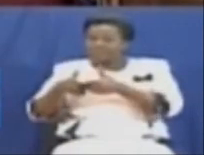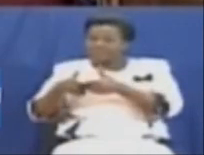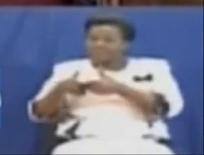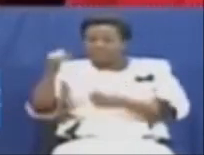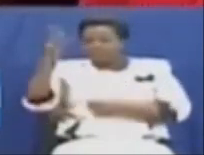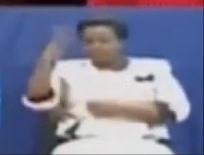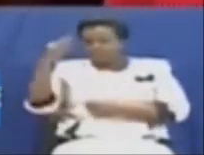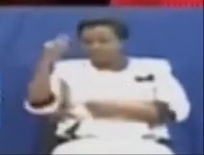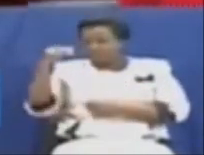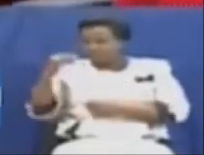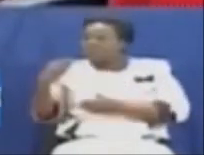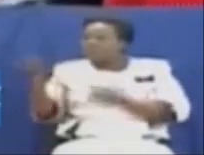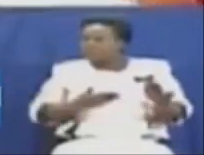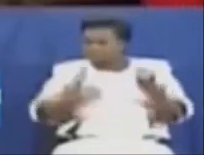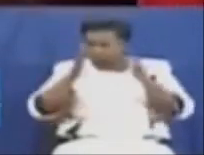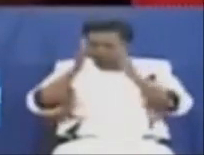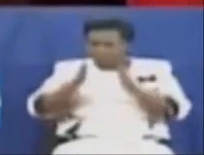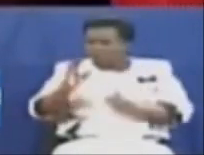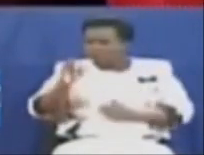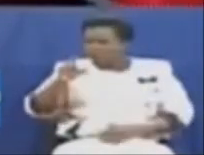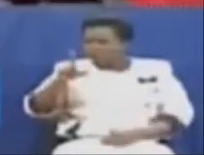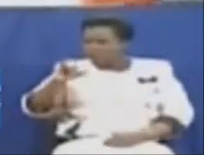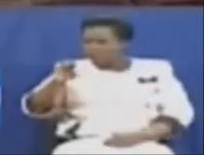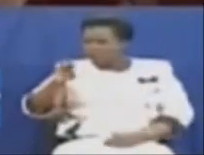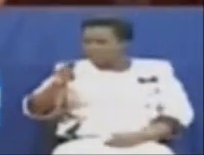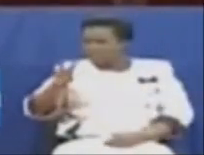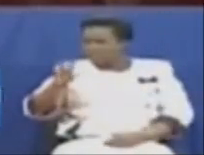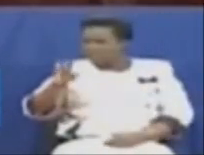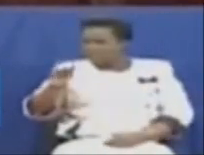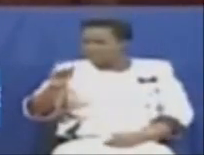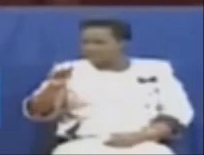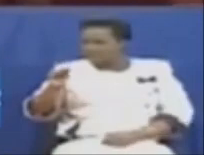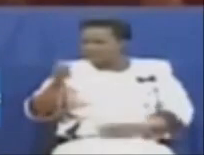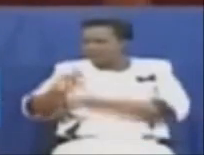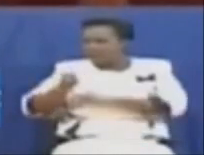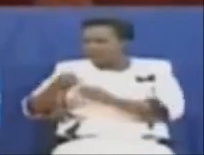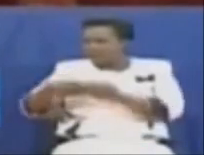Mheshimiwa Oliver Semguruka, kwa niaba ya mwenyekiti.